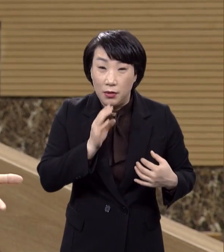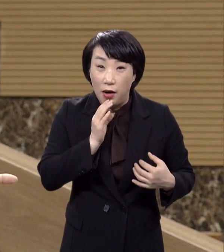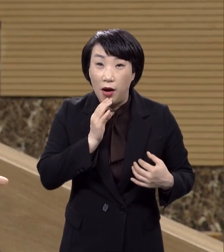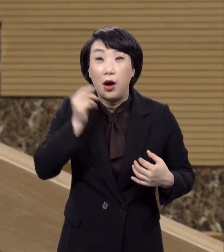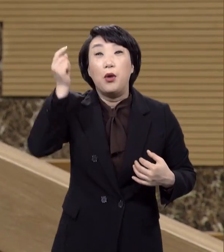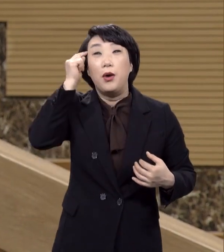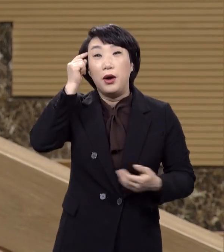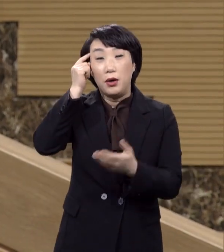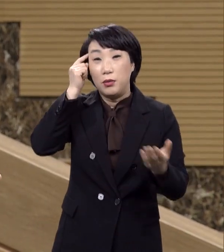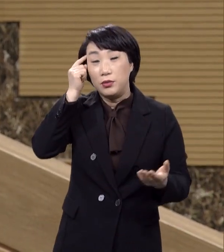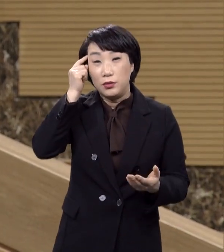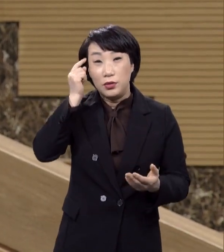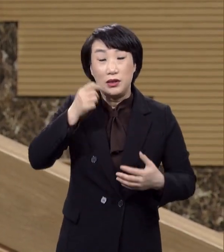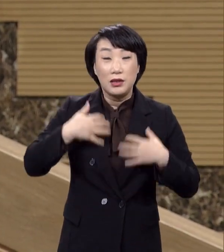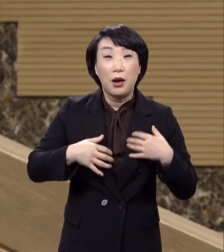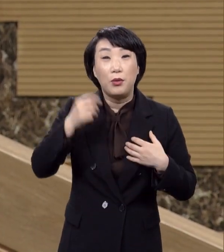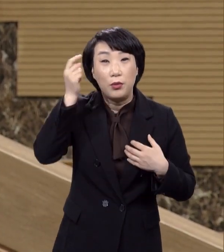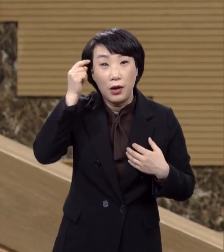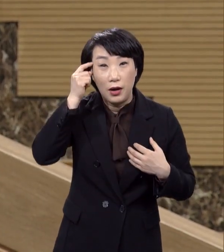왜 이렇게 재밌느냐?